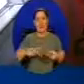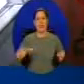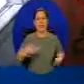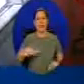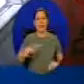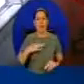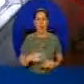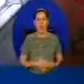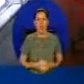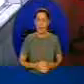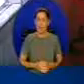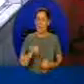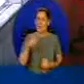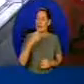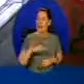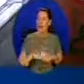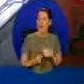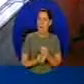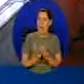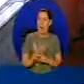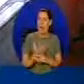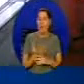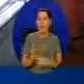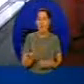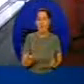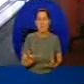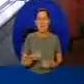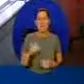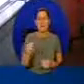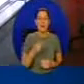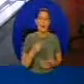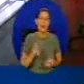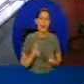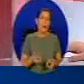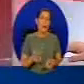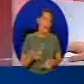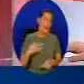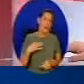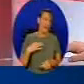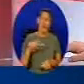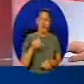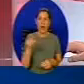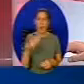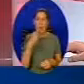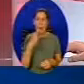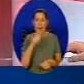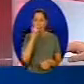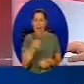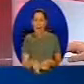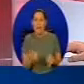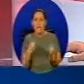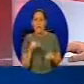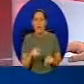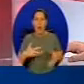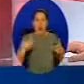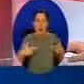על מקור, אתה יודע, אז עוד יכולים כולם להניד באדישות, אבל כשהוא בא ואומר שמוצא האדם מן הקוף, שם